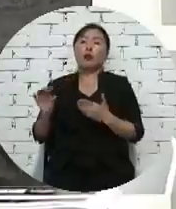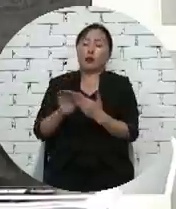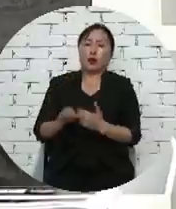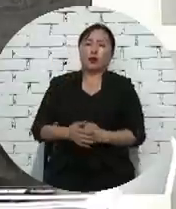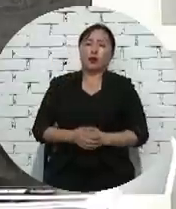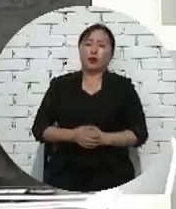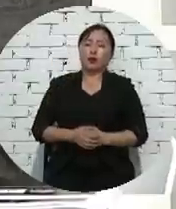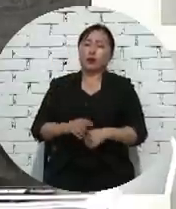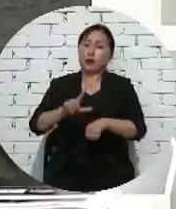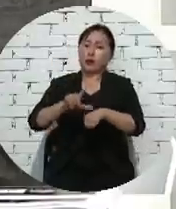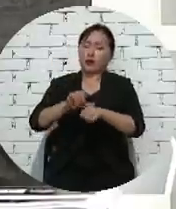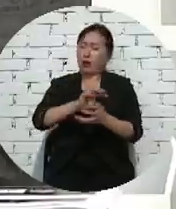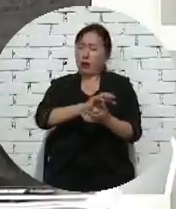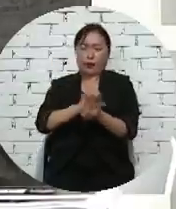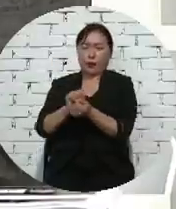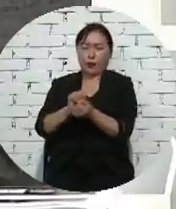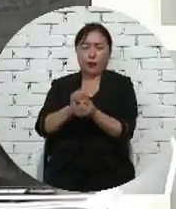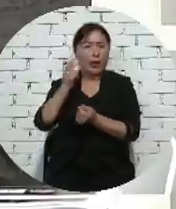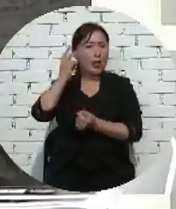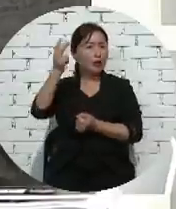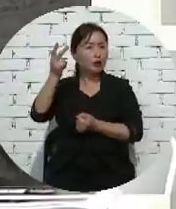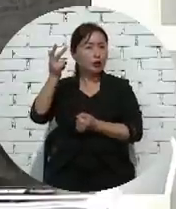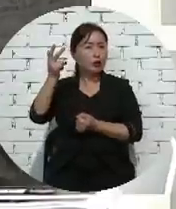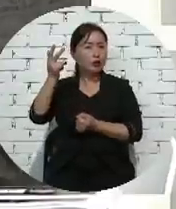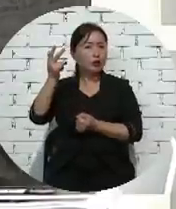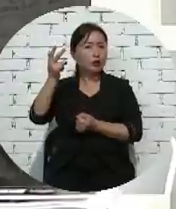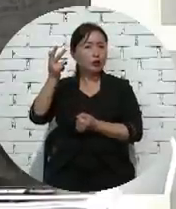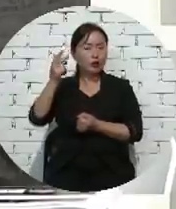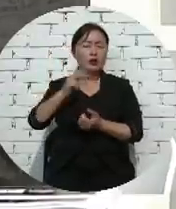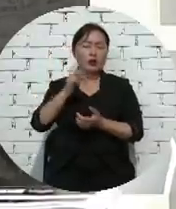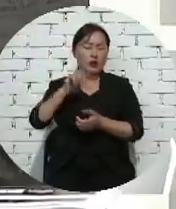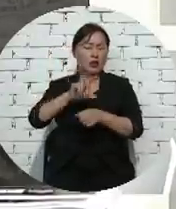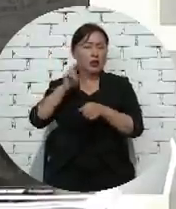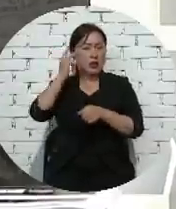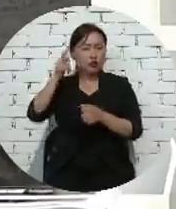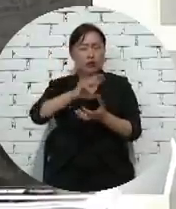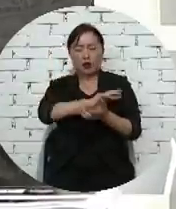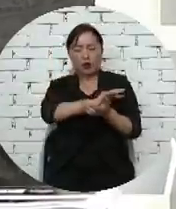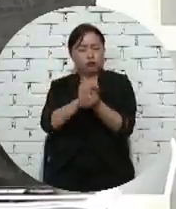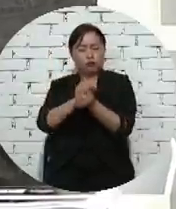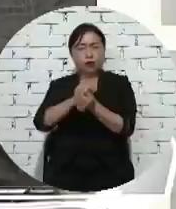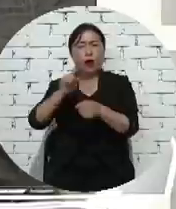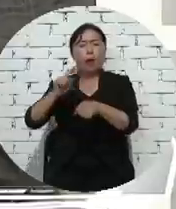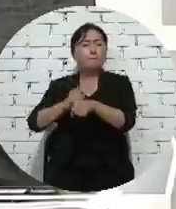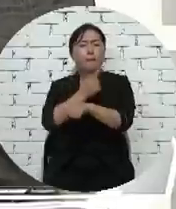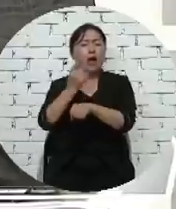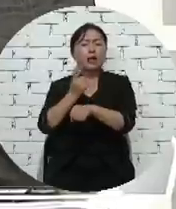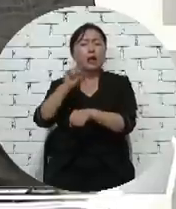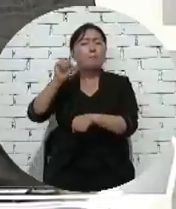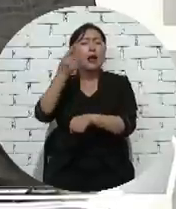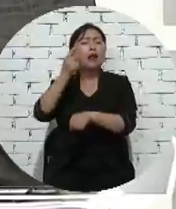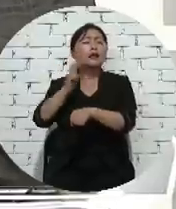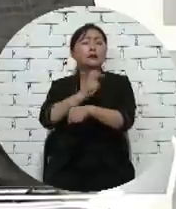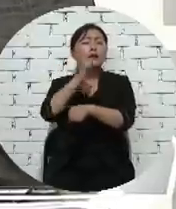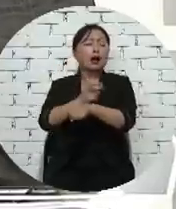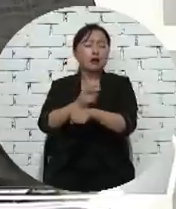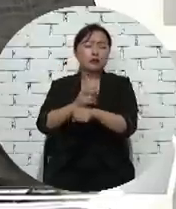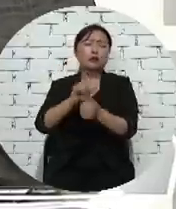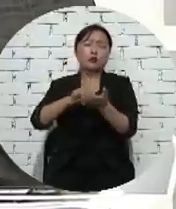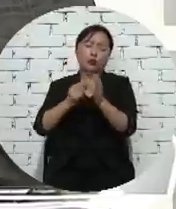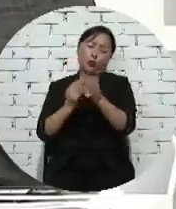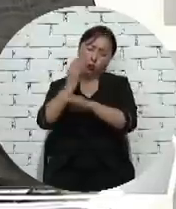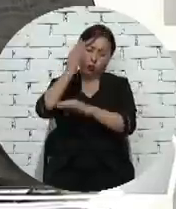때는 일주일에 정말 잠 몇 시간 못 자고 이렇게 일을 120시간씩 해야 될 네, 때도 근데 있다. 그 부분은 라고